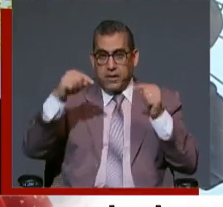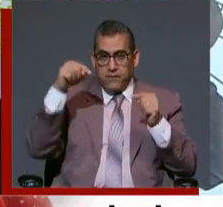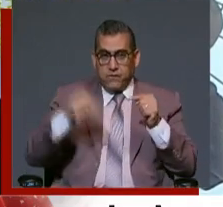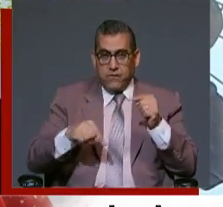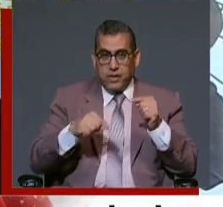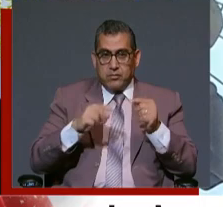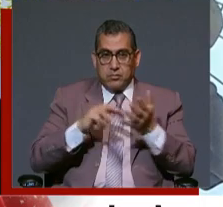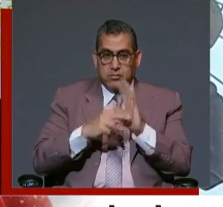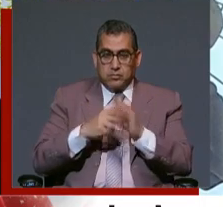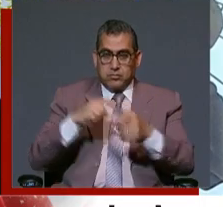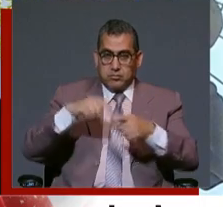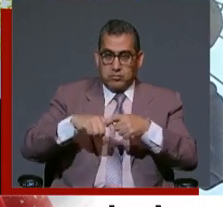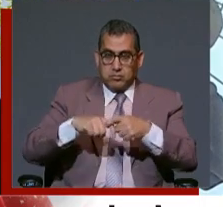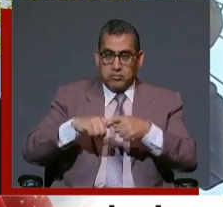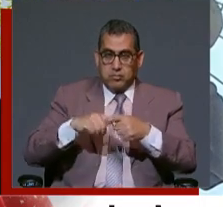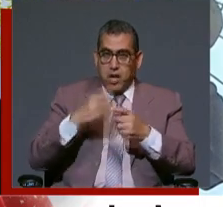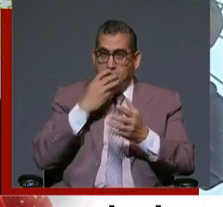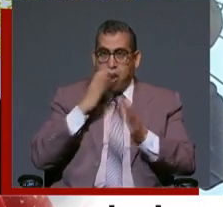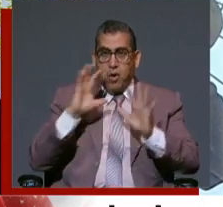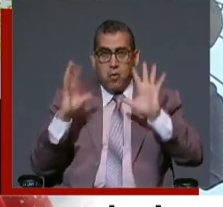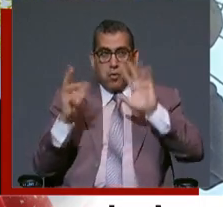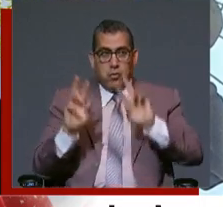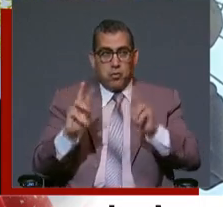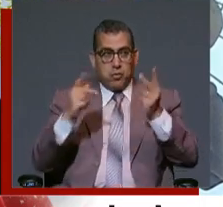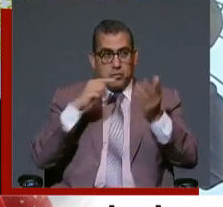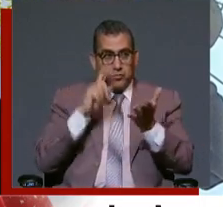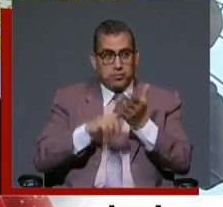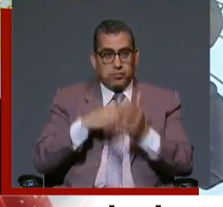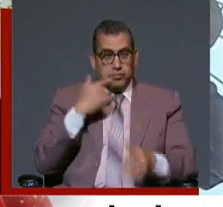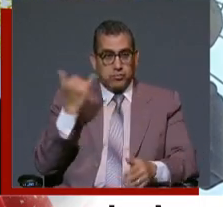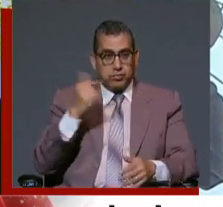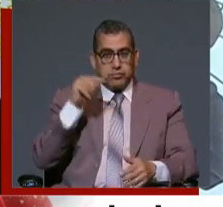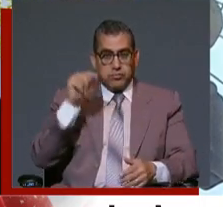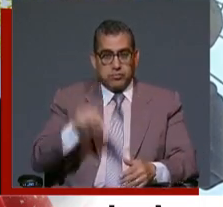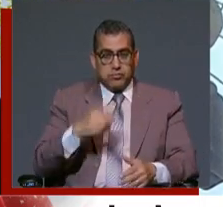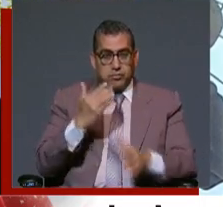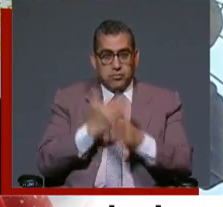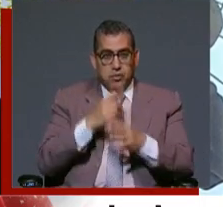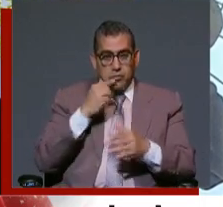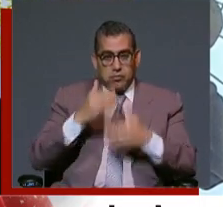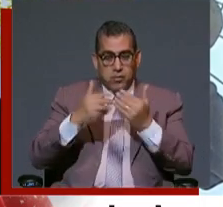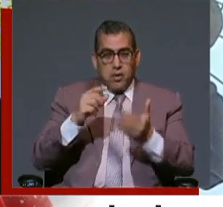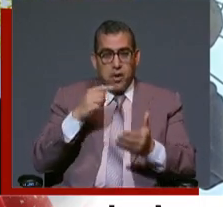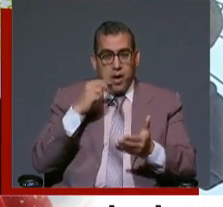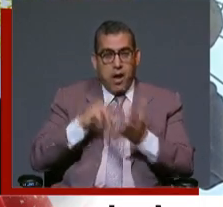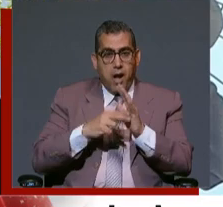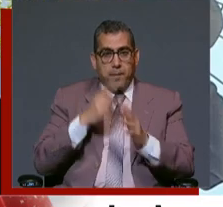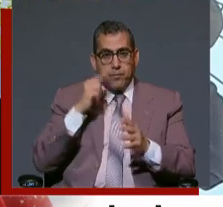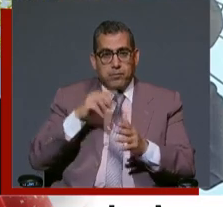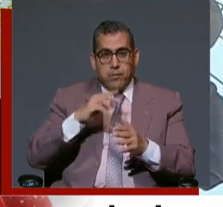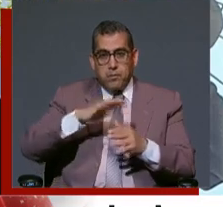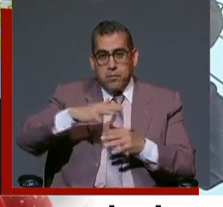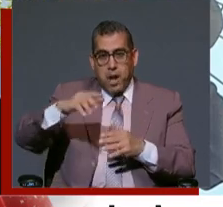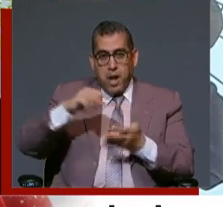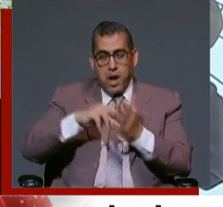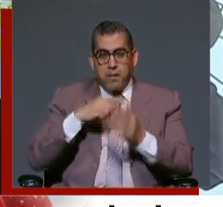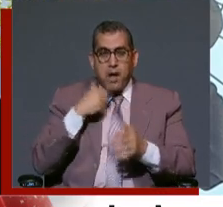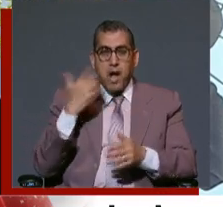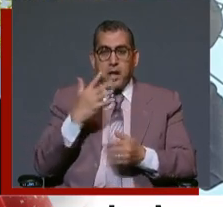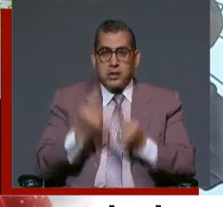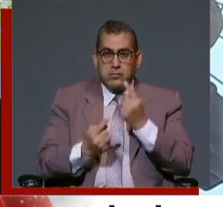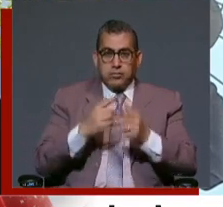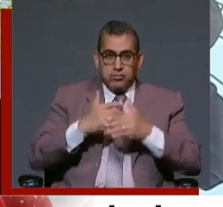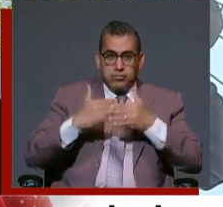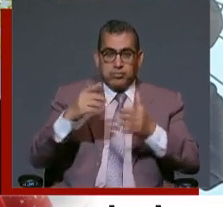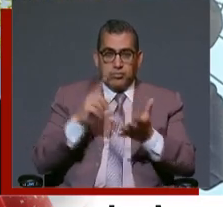المرتبطة بالتغيرات المناخية، ولكنه كذلك مليء بالفرص الهائلة للنمو الأخضر